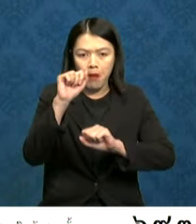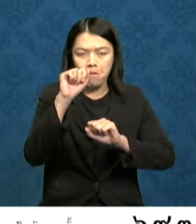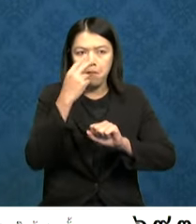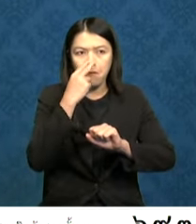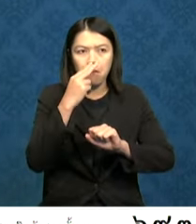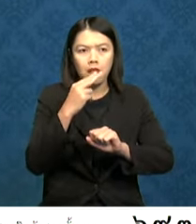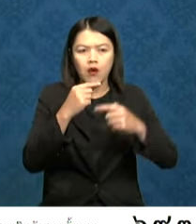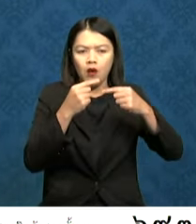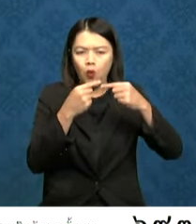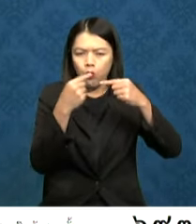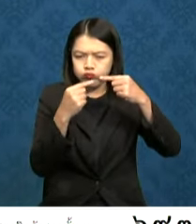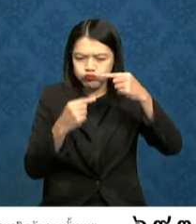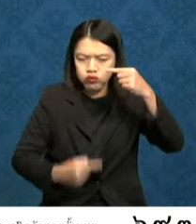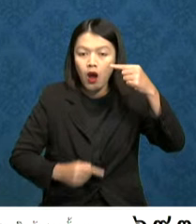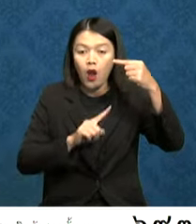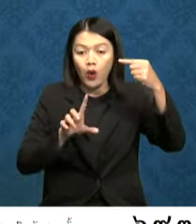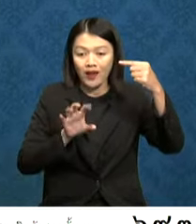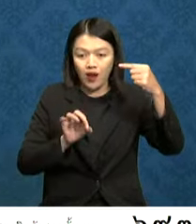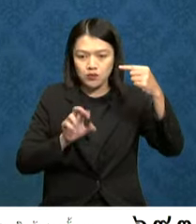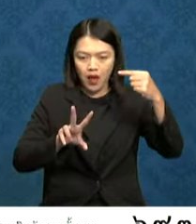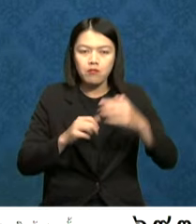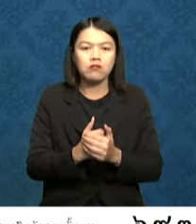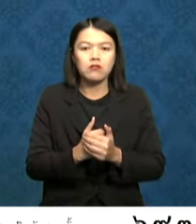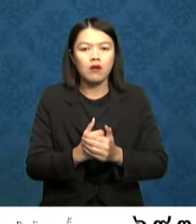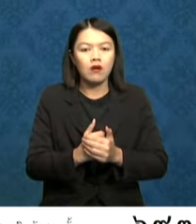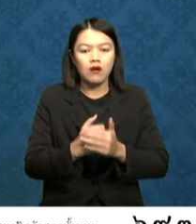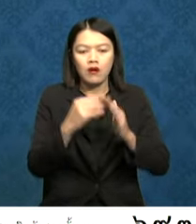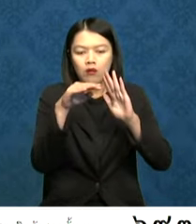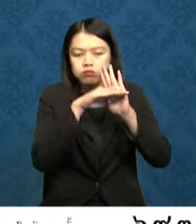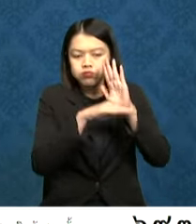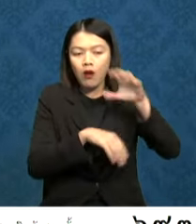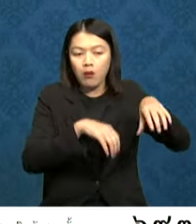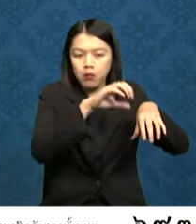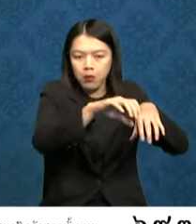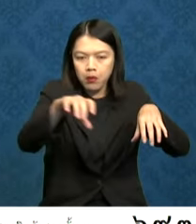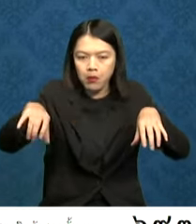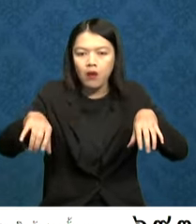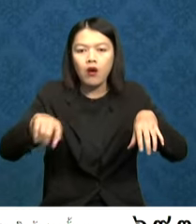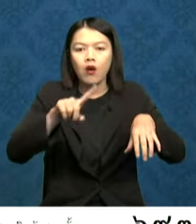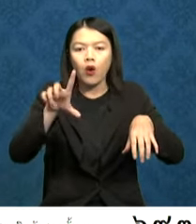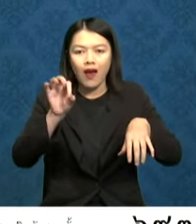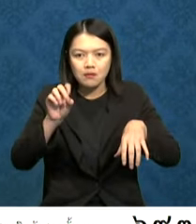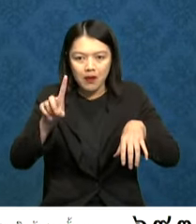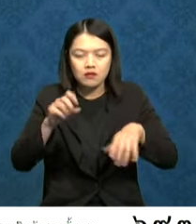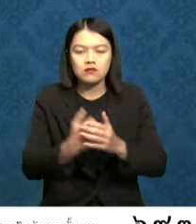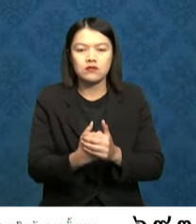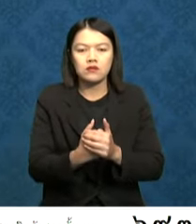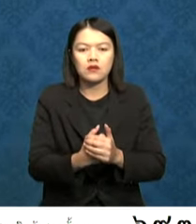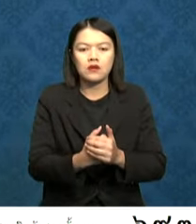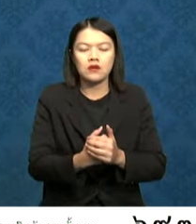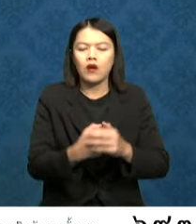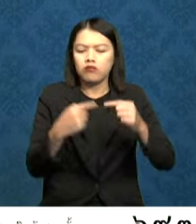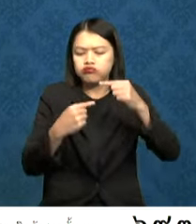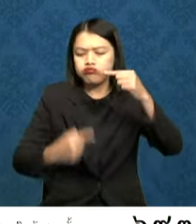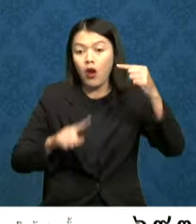183เรื่องส่งต่อไปถึง 251หน่วยงานของรัฐครับและมีถึง 162